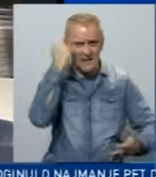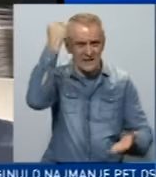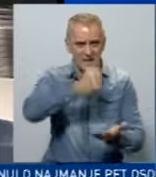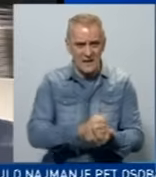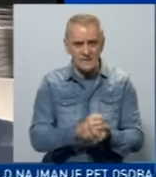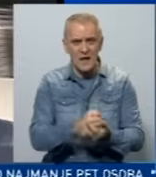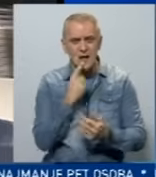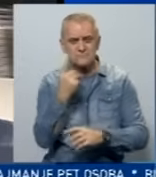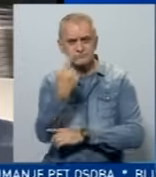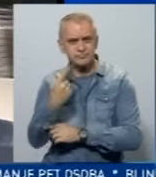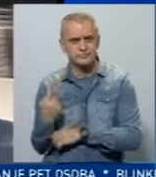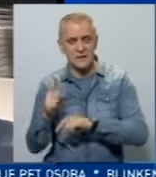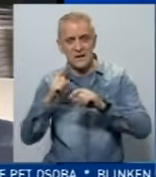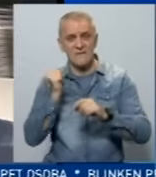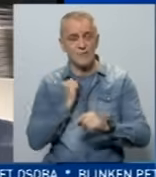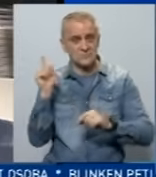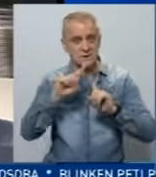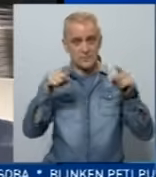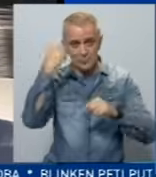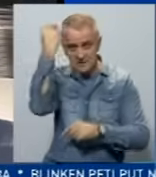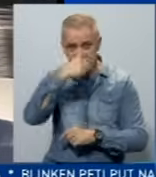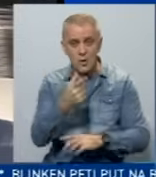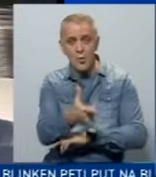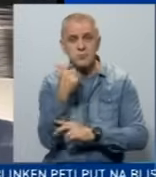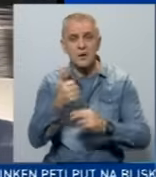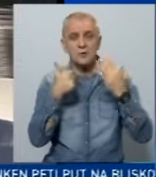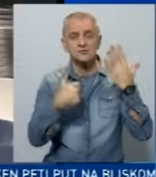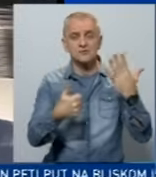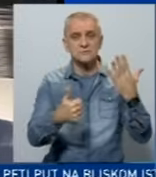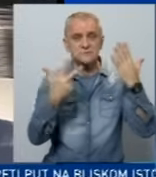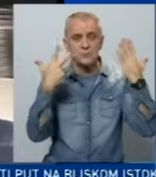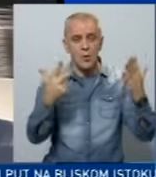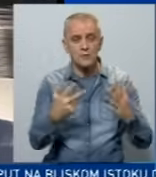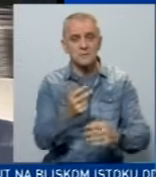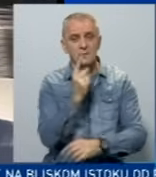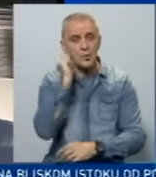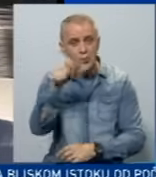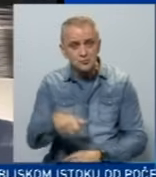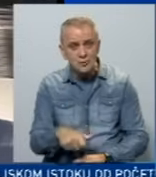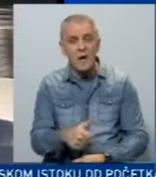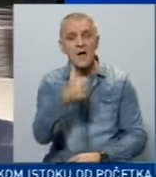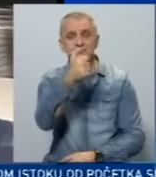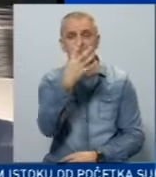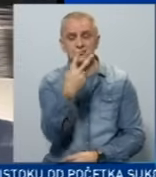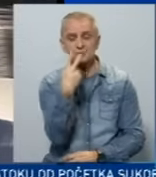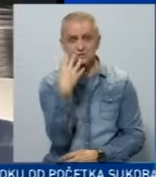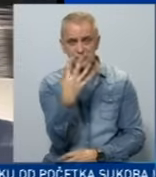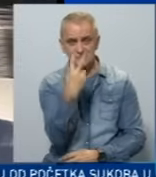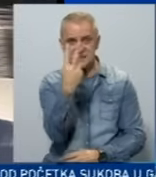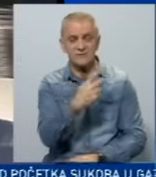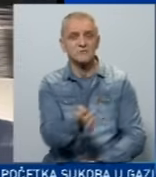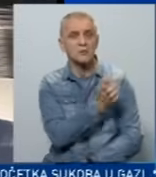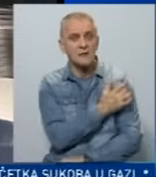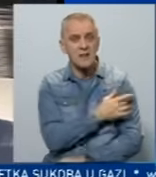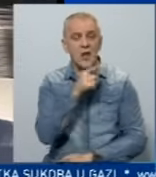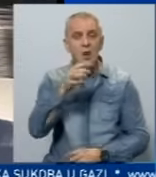eksploziji minobacačke granate ispaljene s položaja Vojske Republike Srpske ubijeno je 68 osoba, 142